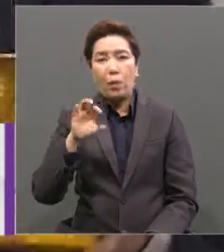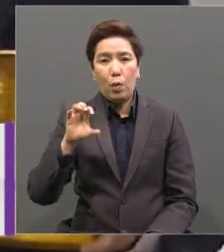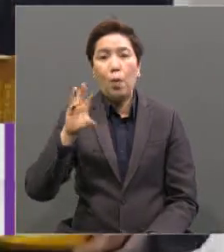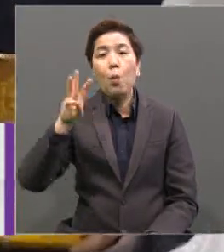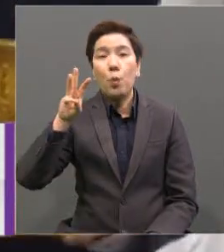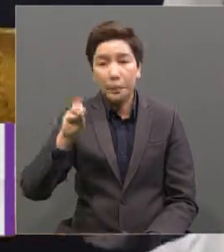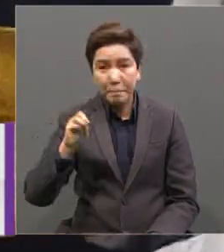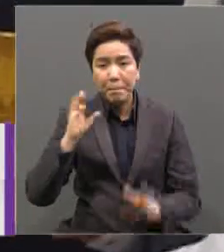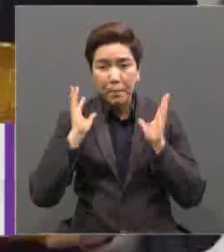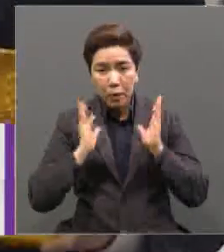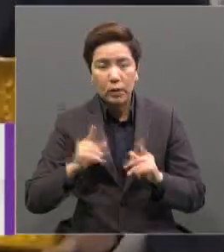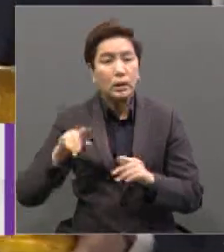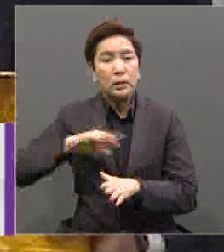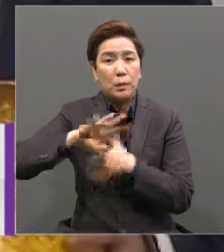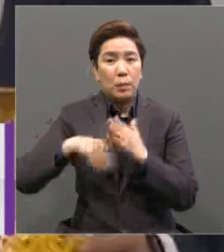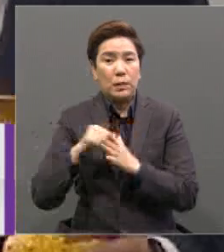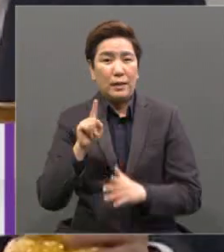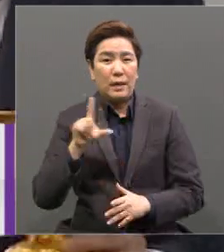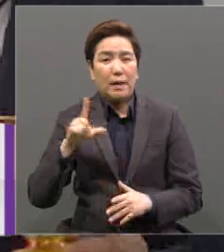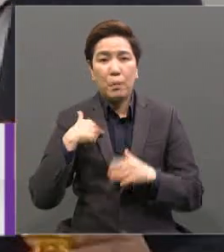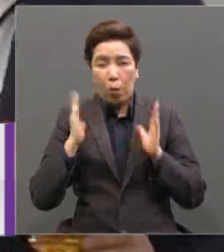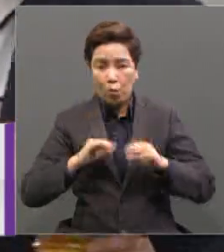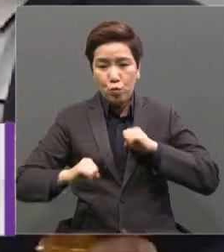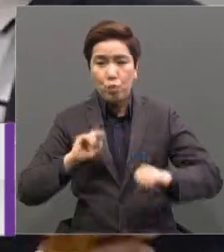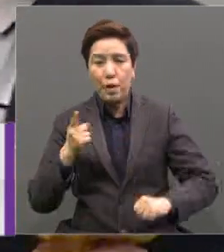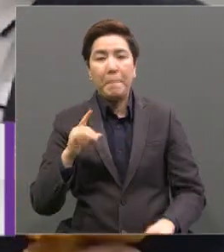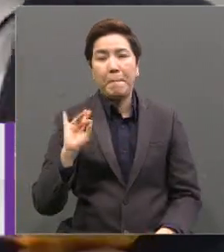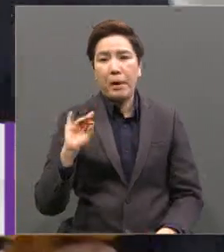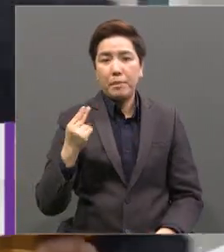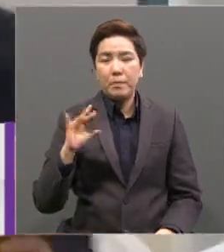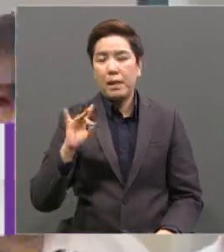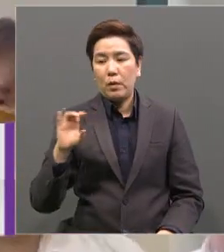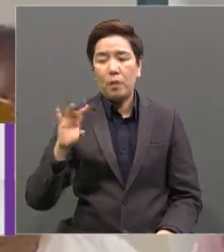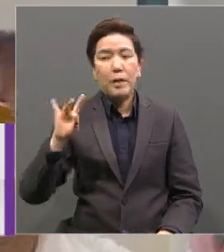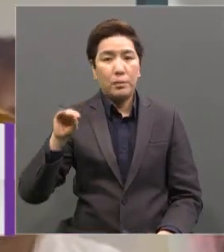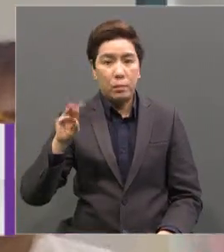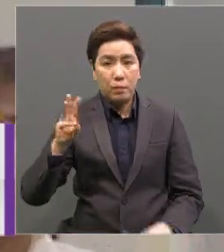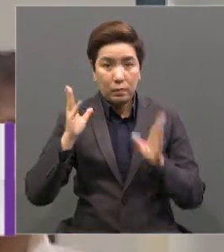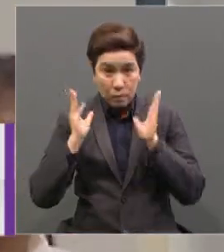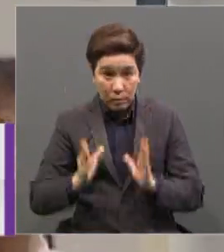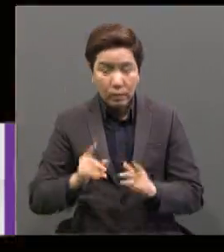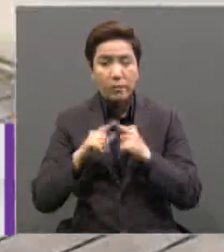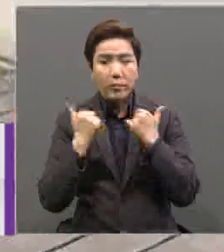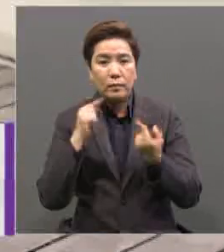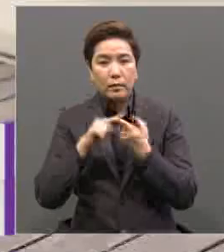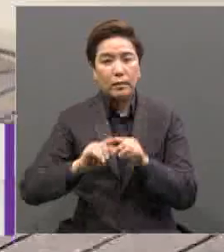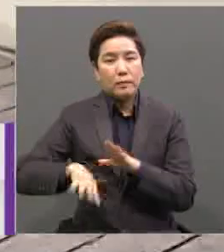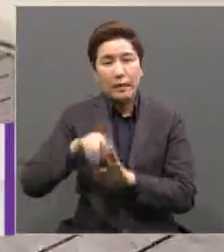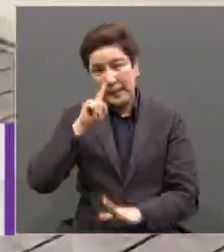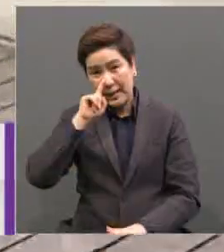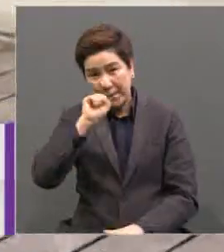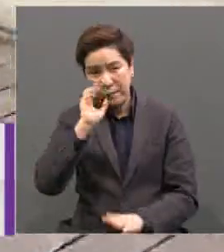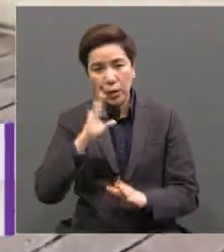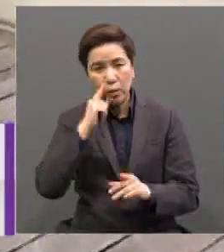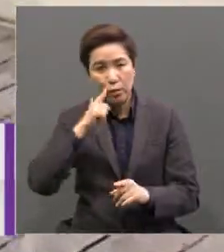1,239,060 คนโดยในจำนวนนี้นะคะมี New Voter ถึง 88,86 คนขณะที่การจับตาของเหล่าบรรด